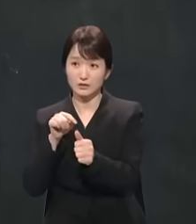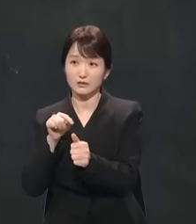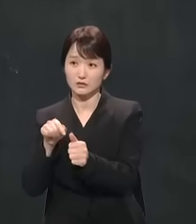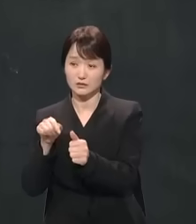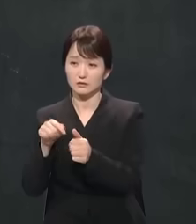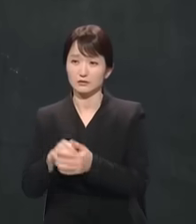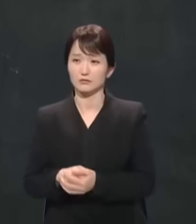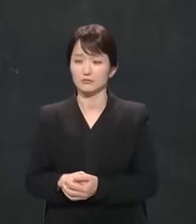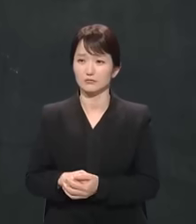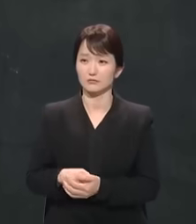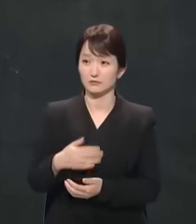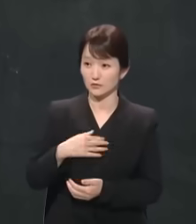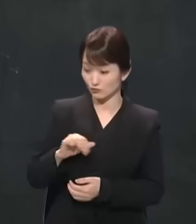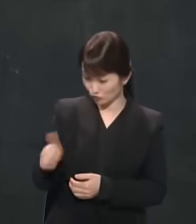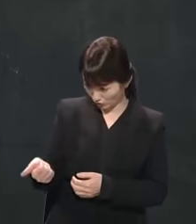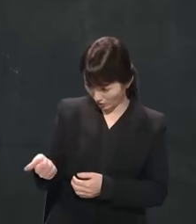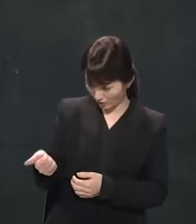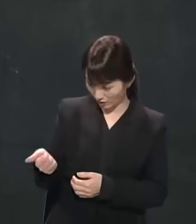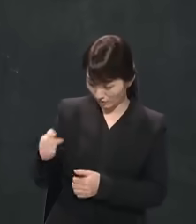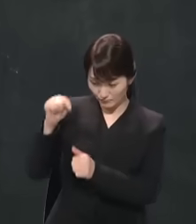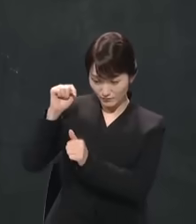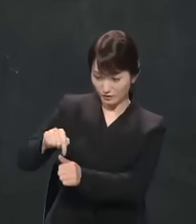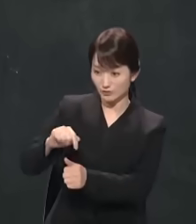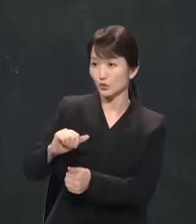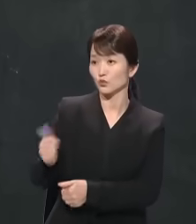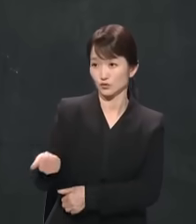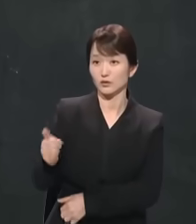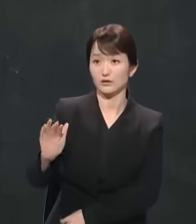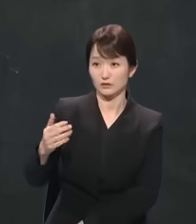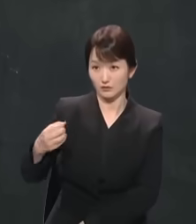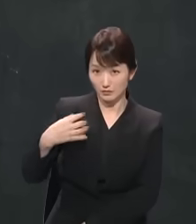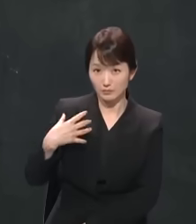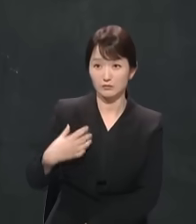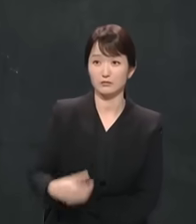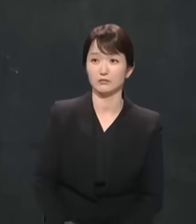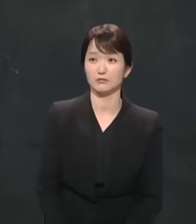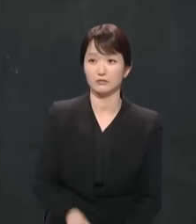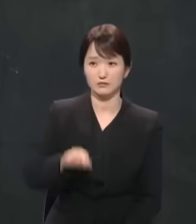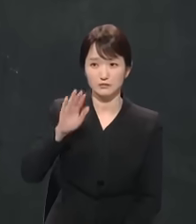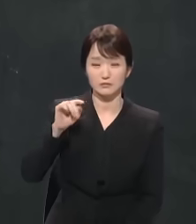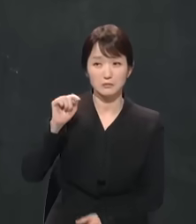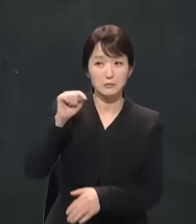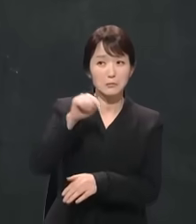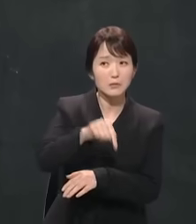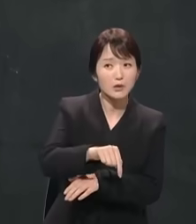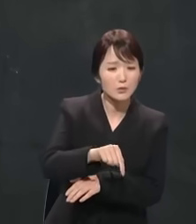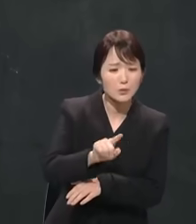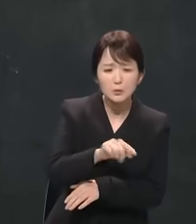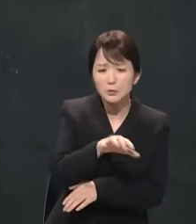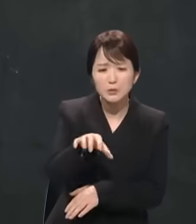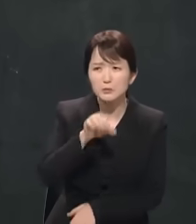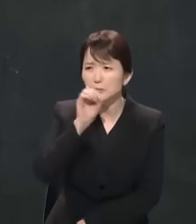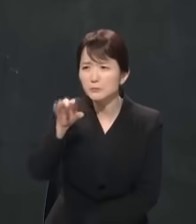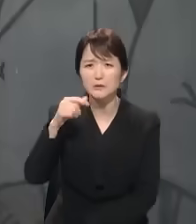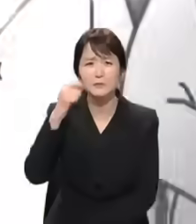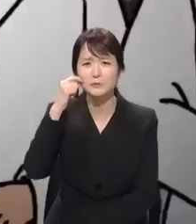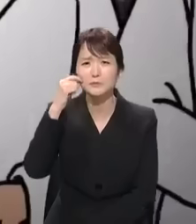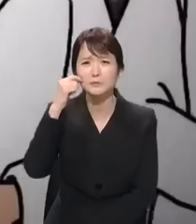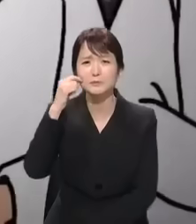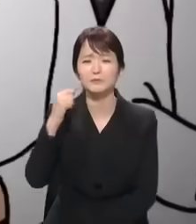내가 죽으라 그러면 죽어야 한다 이런 말씀을 항상 했기 때문에 밖으로 제가 말을 어디서 할 수가